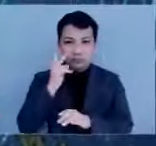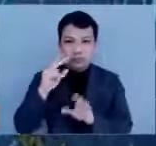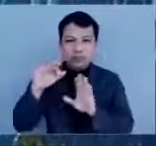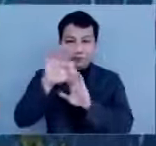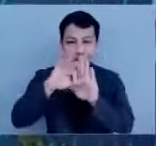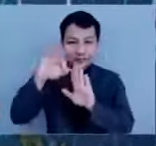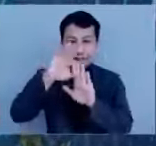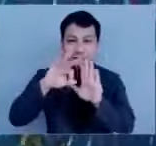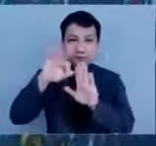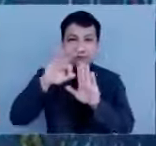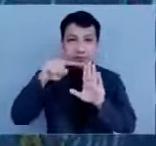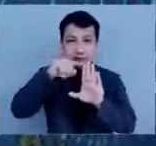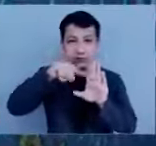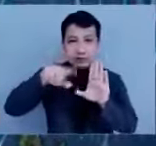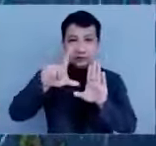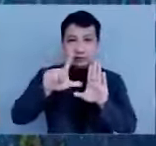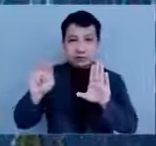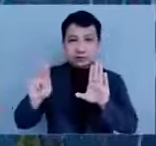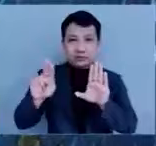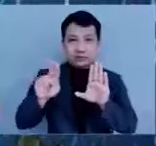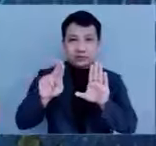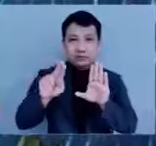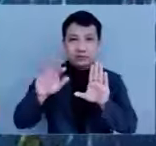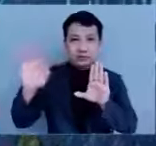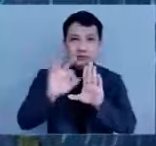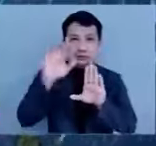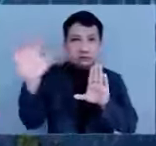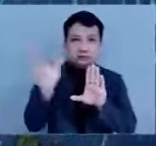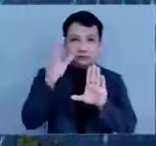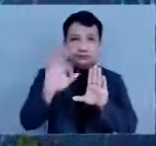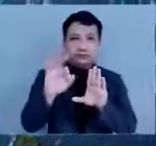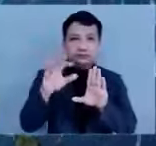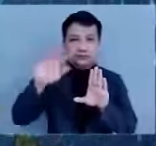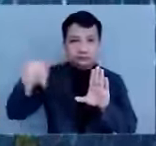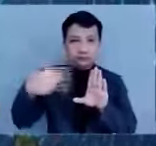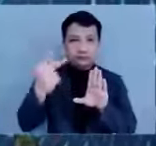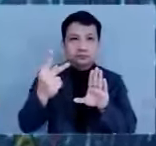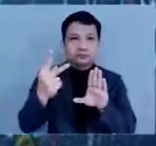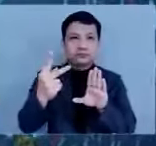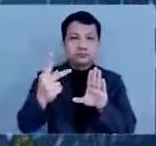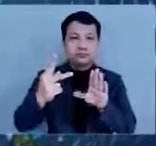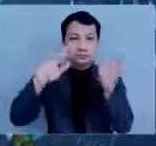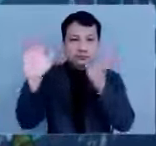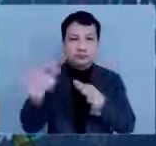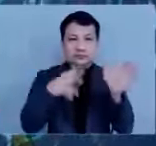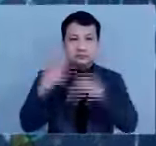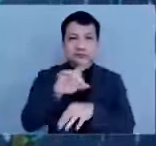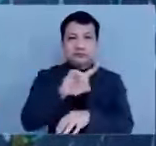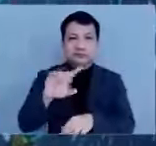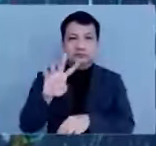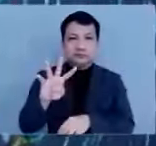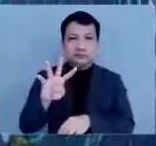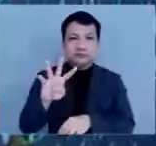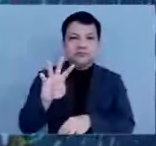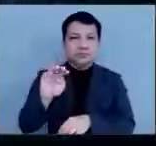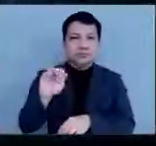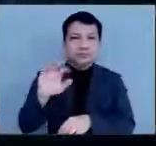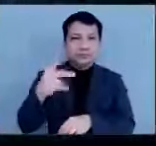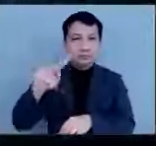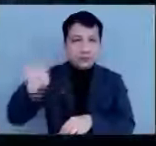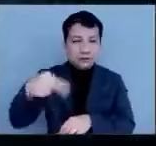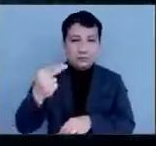ng Bacnotan, La Union. Taglay niya ng lakas ng hangin na 95 kilometers per hour at bugsong 115 kph.